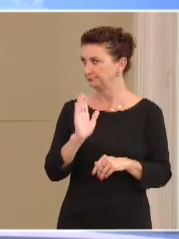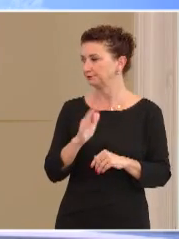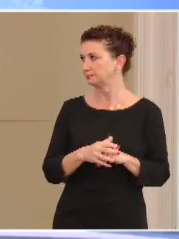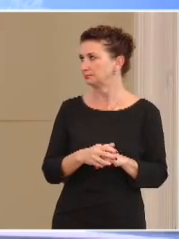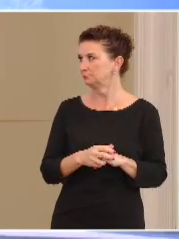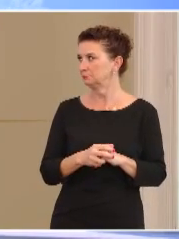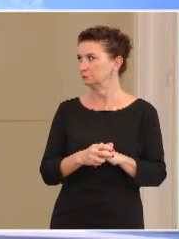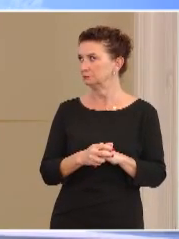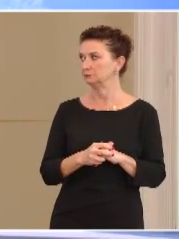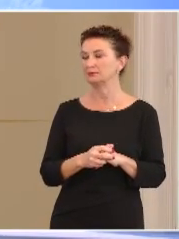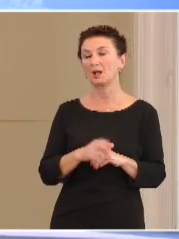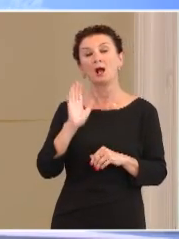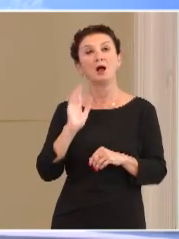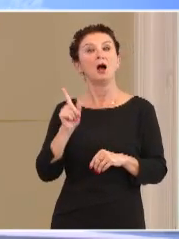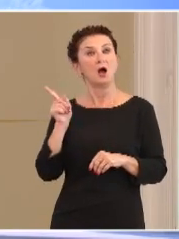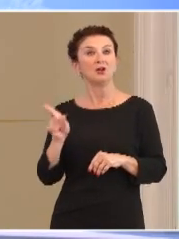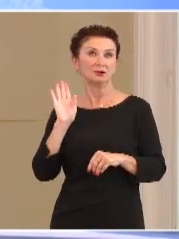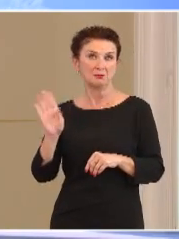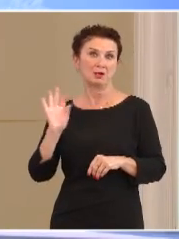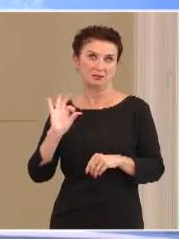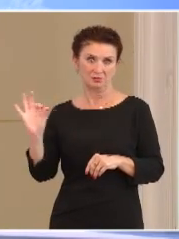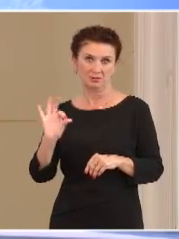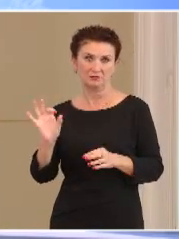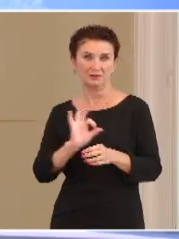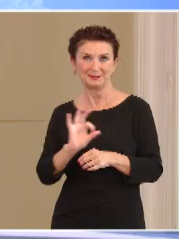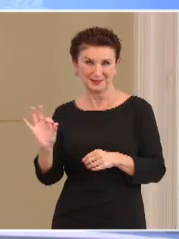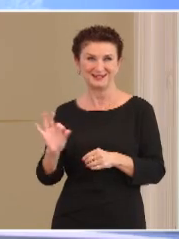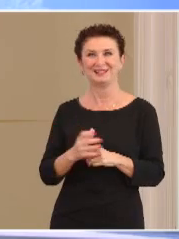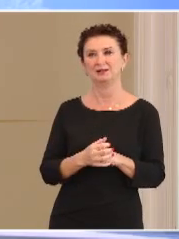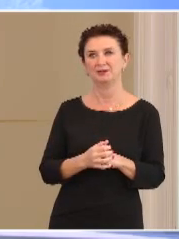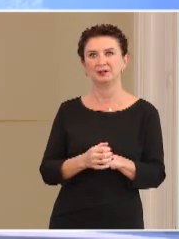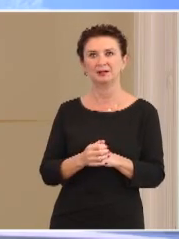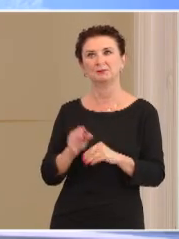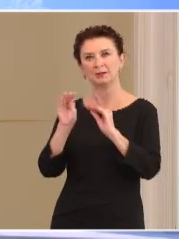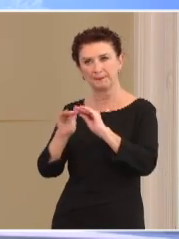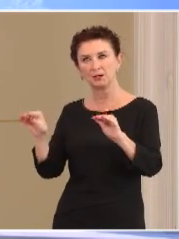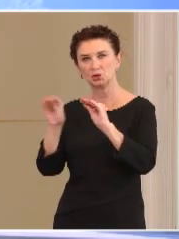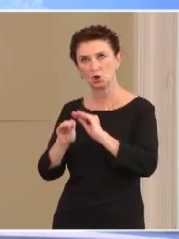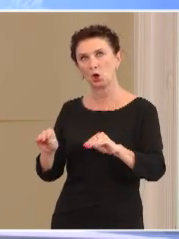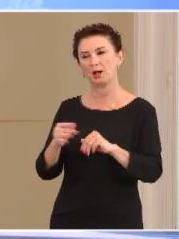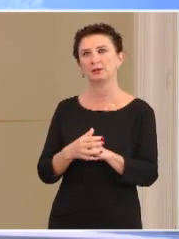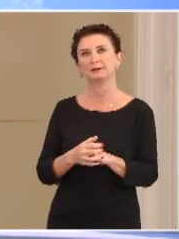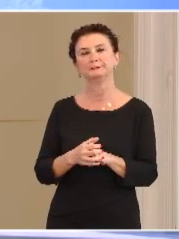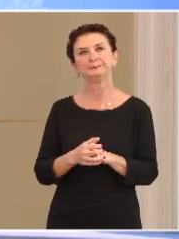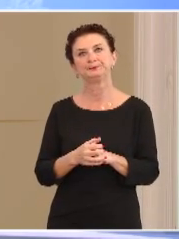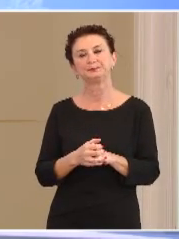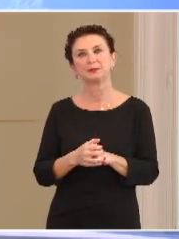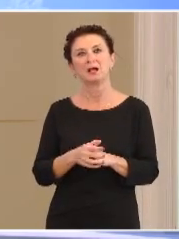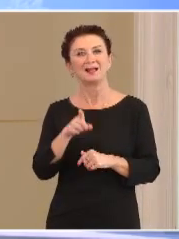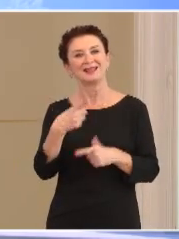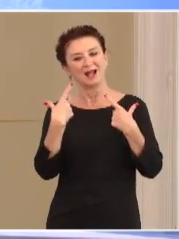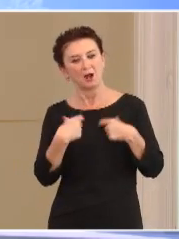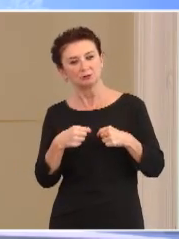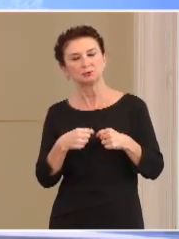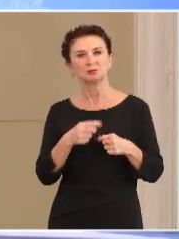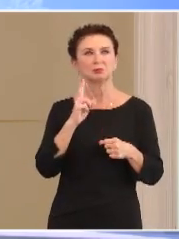procedury funkcjonowania i przeszkalania w stosunku do tych, którzy kierują pojazdami uprzywilejowanymi. Więc jeśli